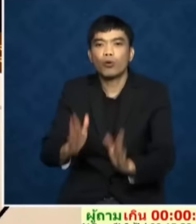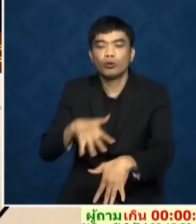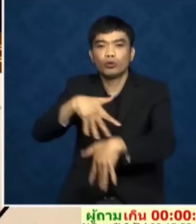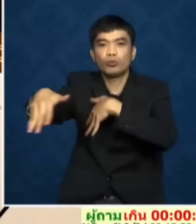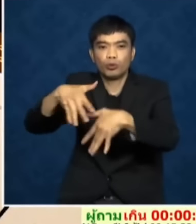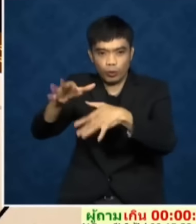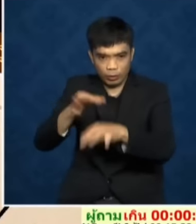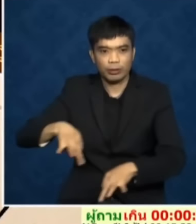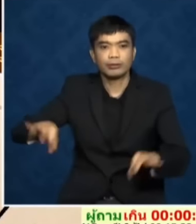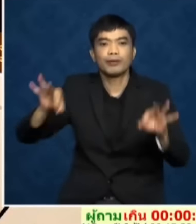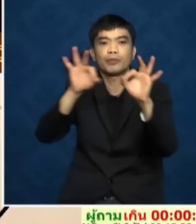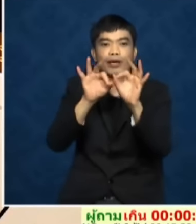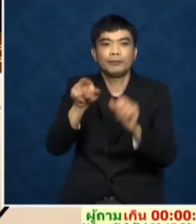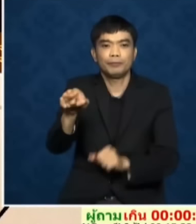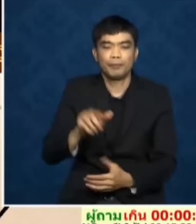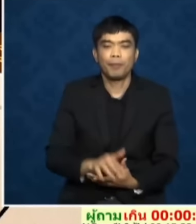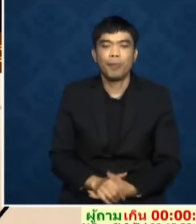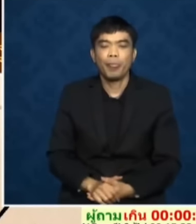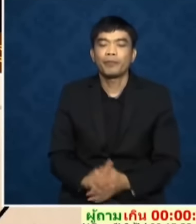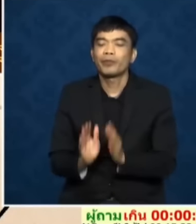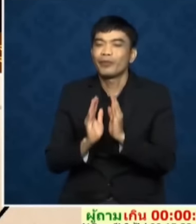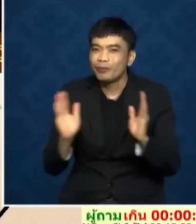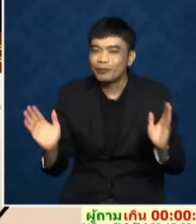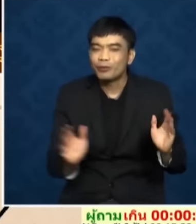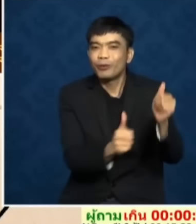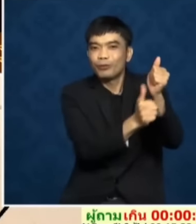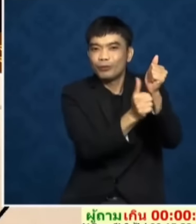านรองนายกดีแล้วก็ขอบคุณท่าน